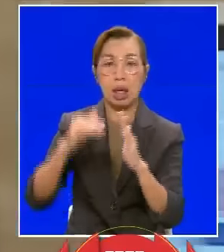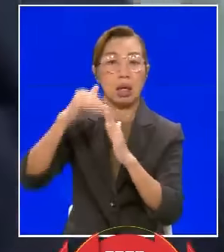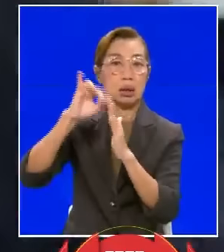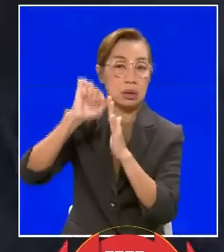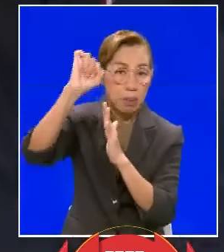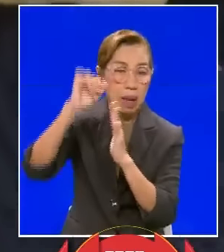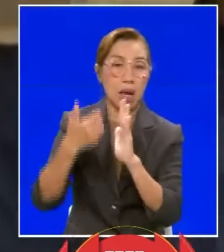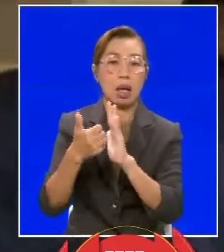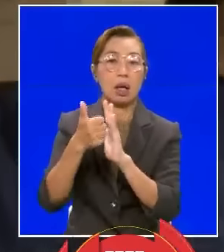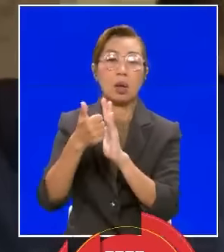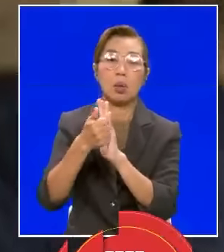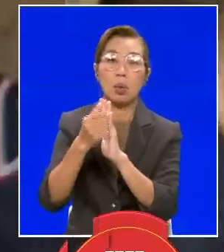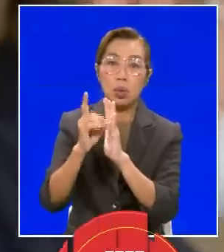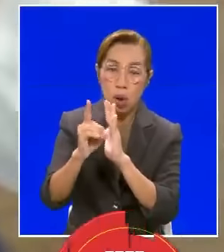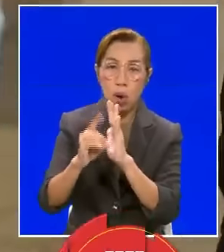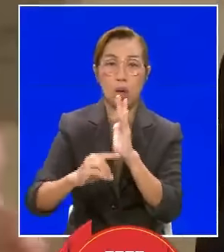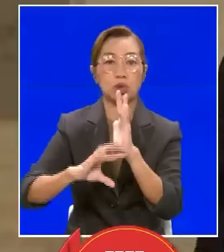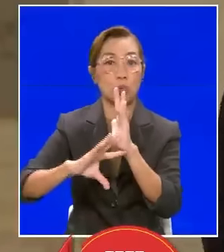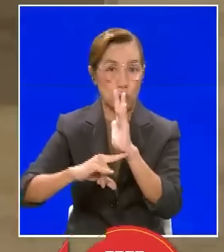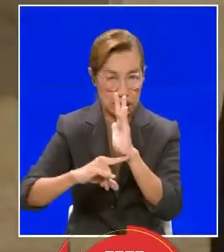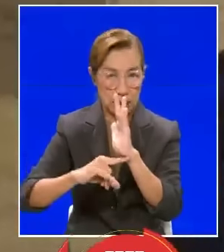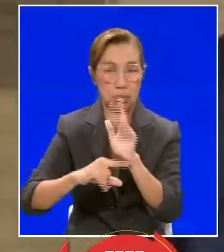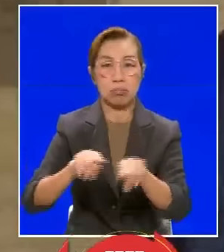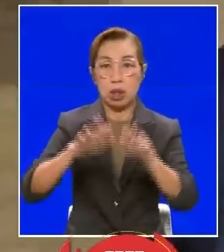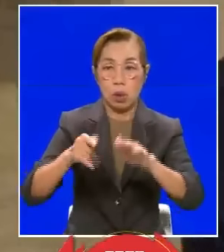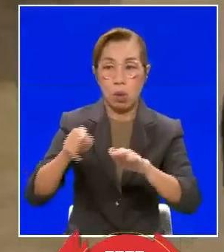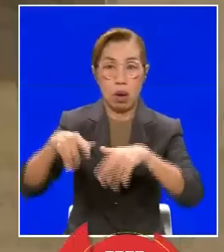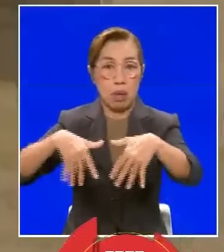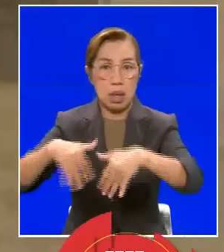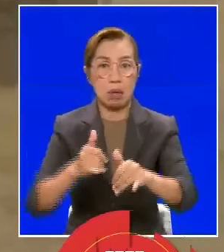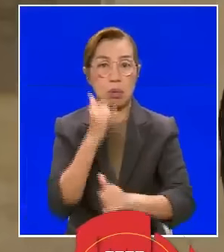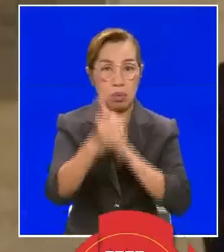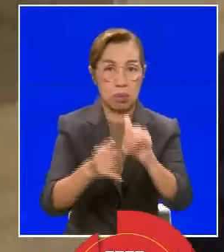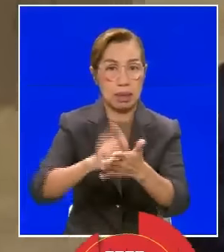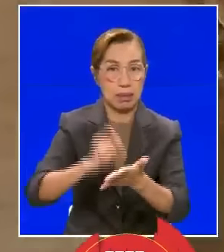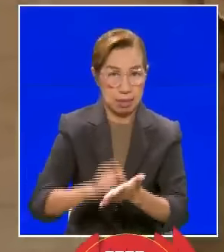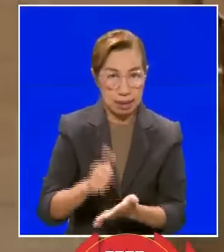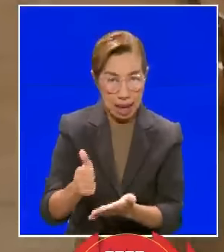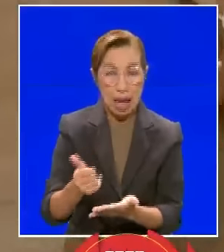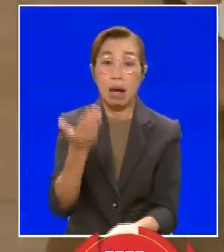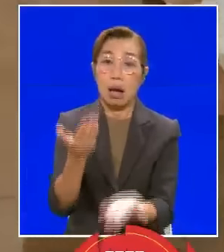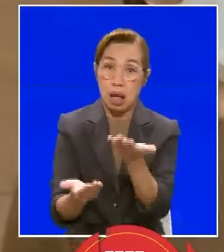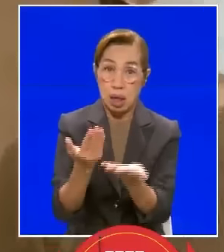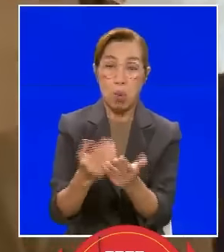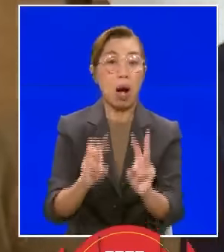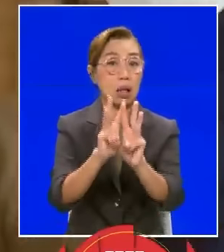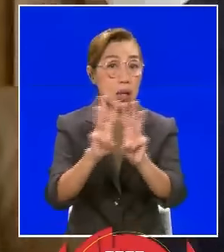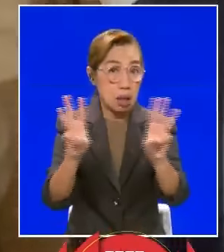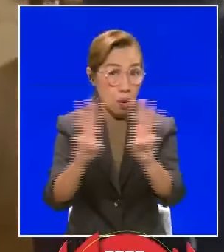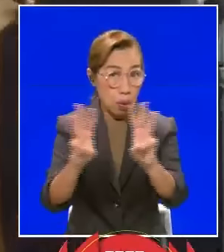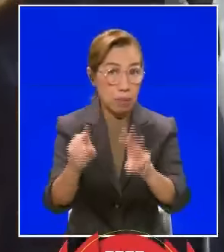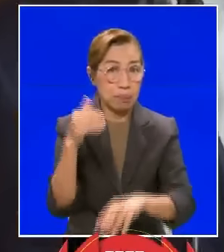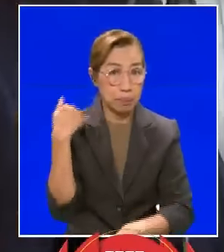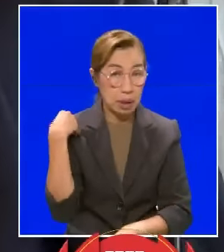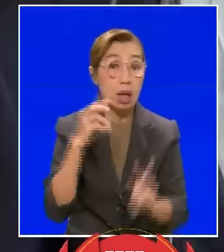รีขอนแก่นตามลำดับและช่องทางที่จะใช้ช่องทางออนไลน์นี่ก็นำมาให้พี่น้องสื่อมวลชนได้ดูด้วยนะคะใ